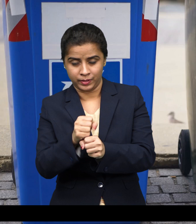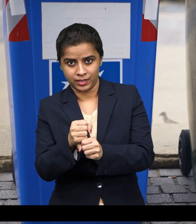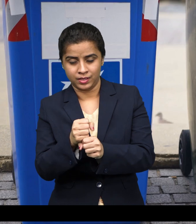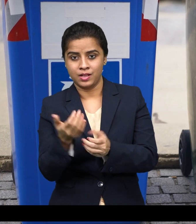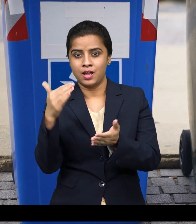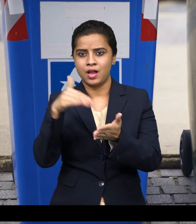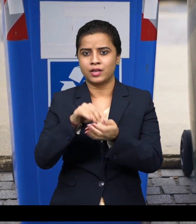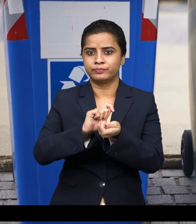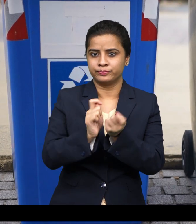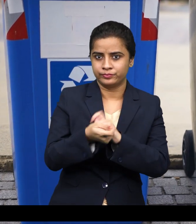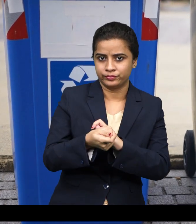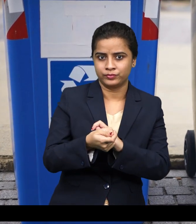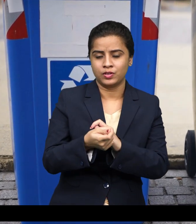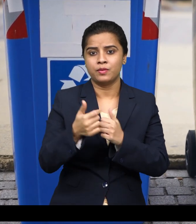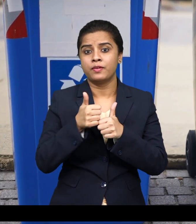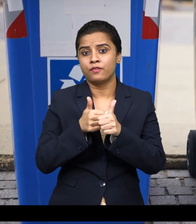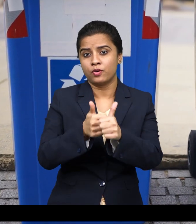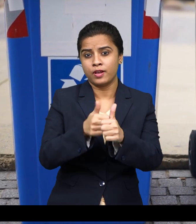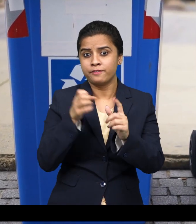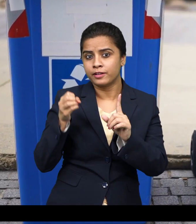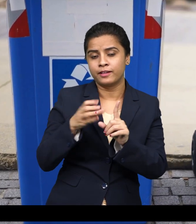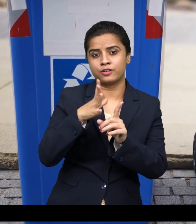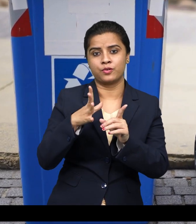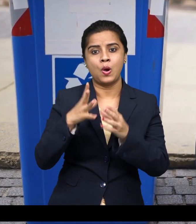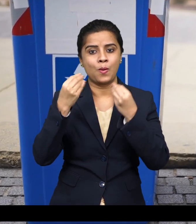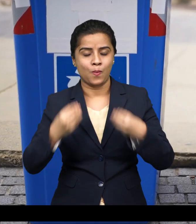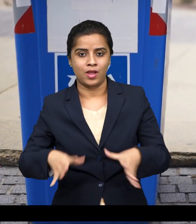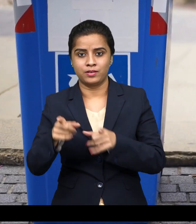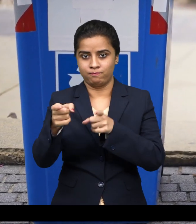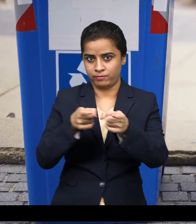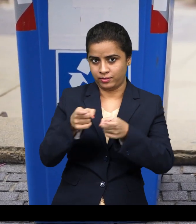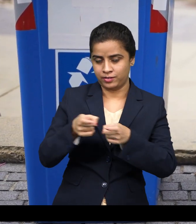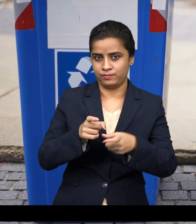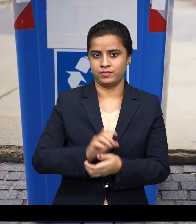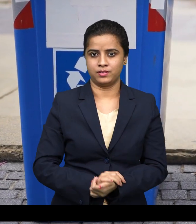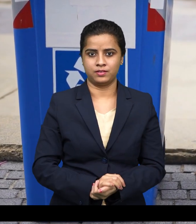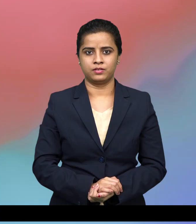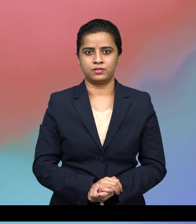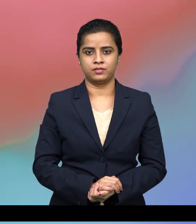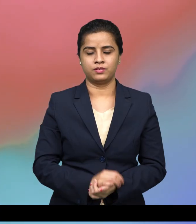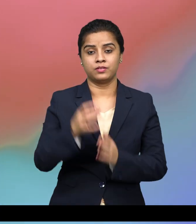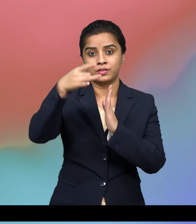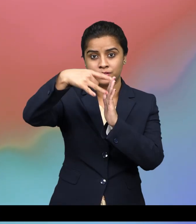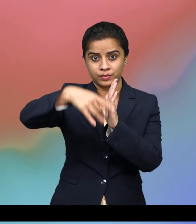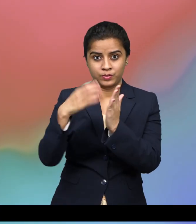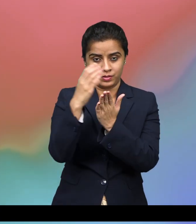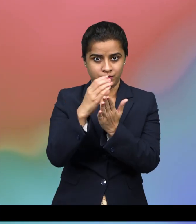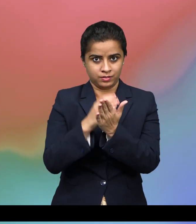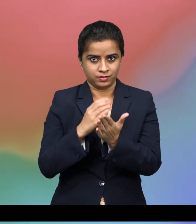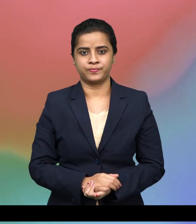कम करना, पुनः उपयोग करना, पुनः प्राप्ति करना, पुनः चक्रण करना। पाठ का